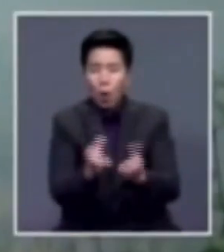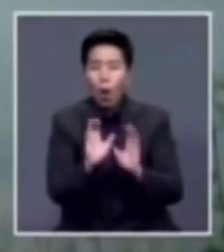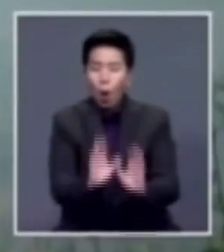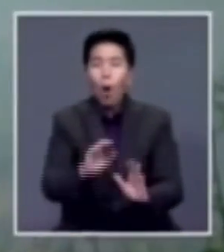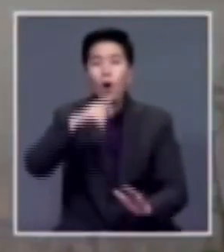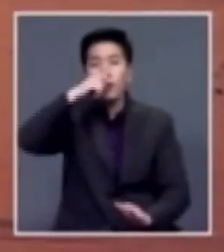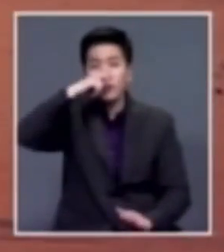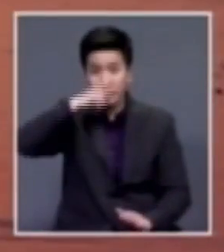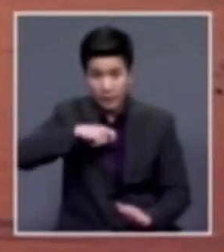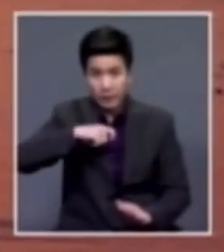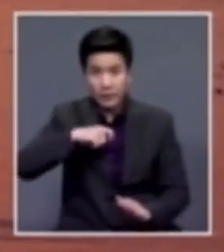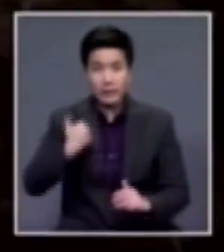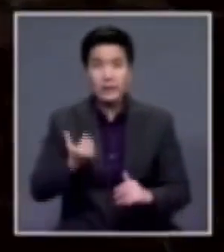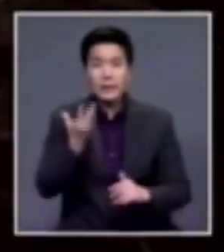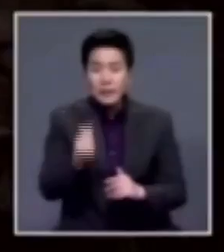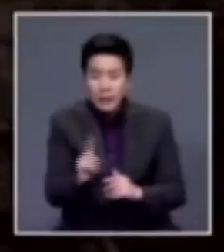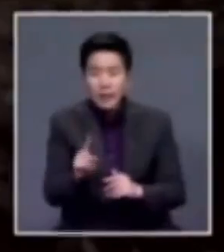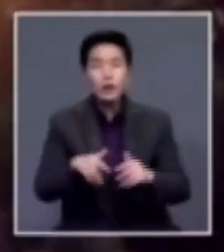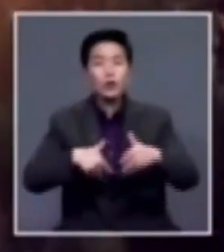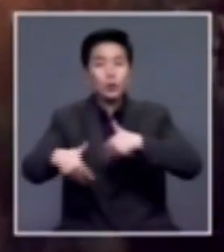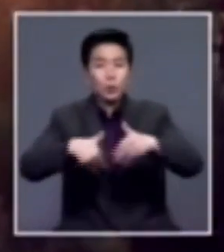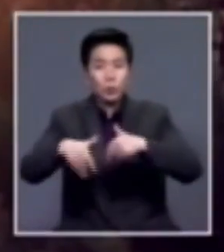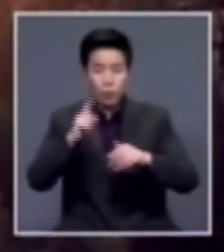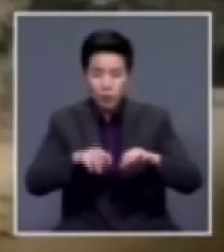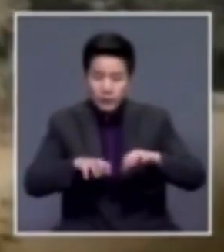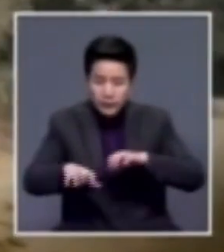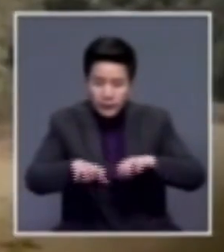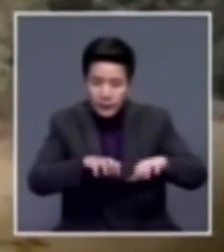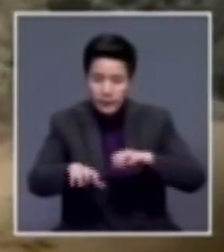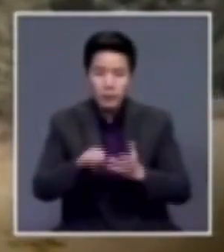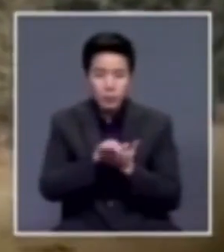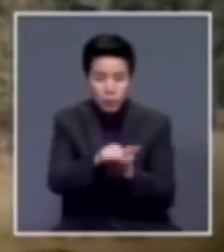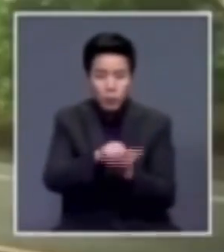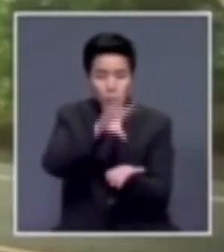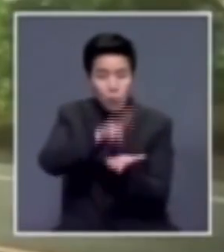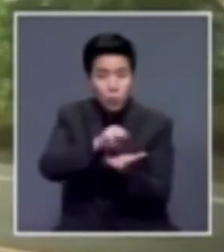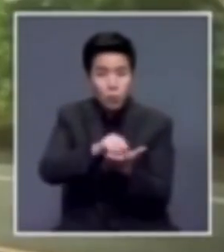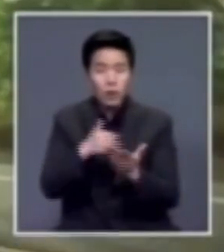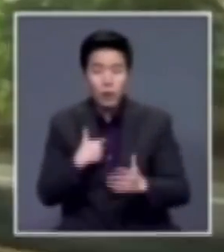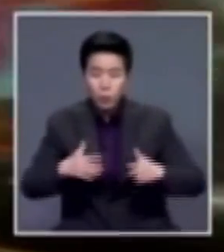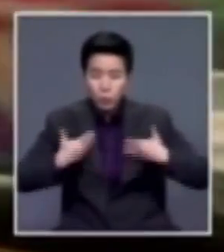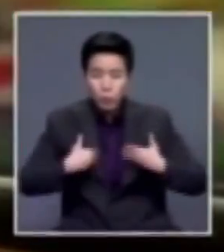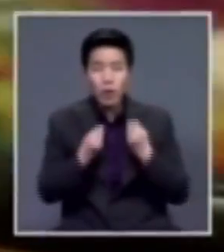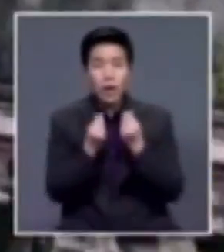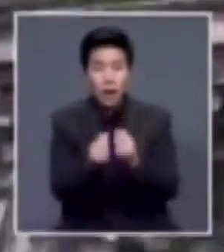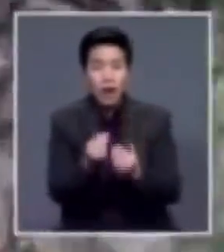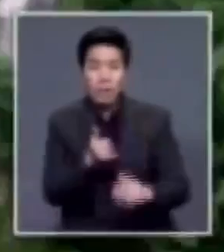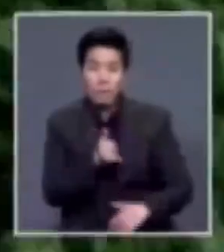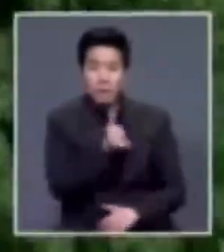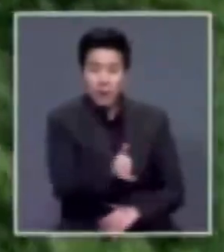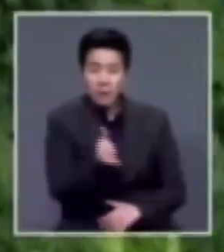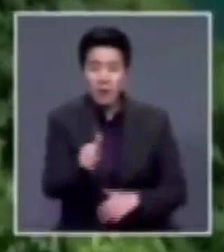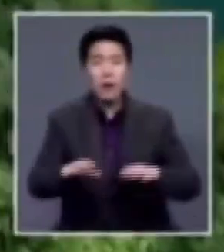นคู่บ้านเมืองที่เหลือก็คือชุมชนเองก็ต้องมีการหาจัดการการให้บริการข้อมูลการอำนวยความสะดวกการเดินทาง